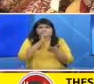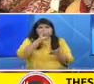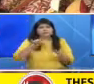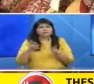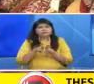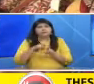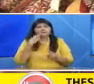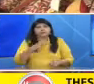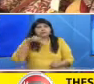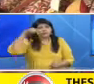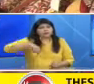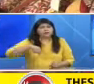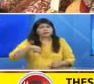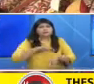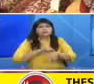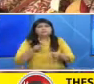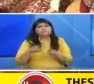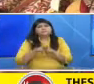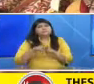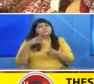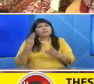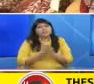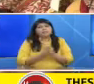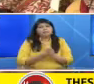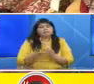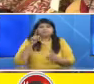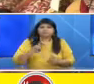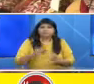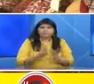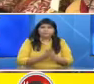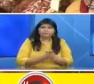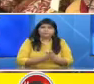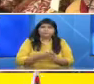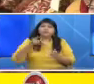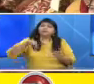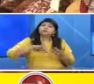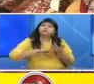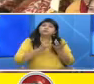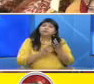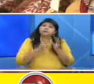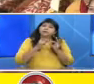हैं, लेकिन आज भी इसका कितना महत्व है। एक उत्तम सुभाषित है और उस सुभाषित में कहा